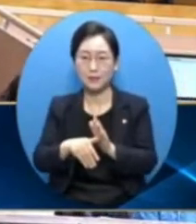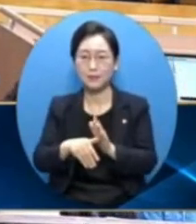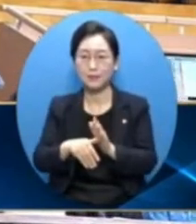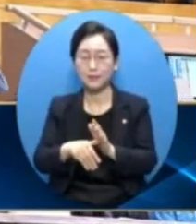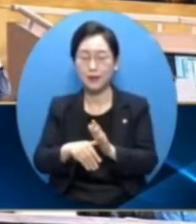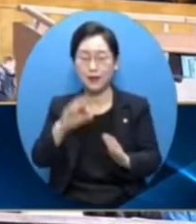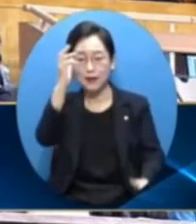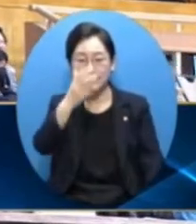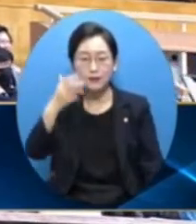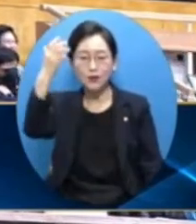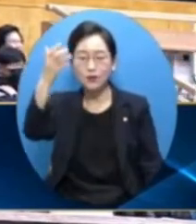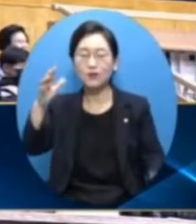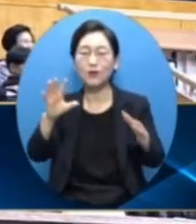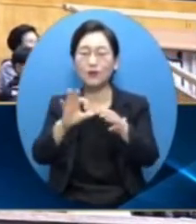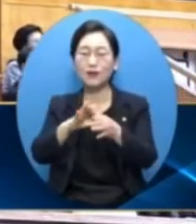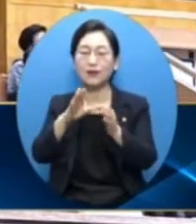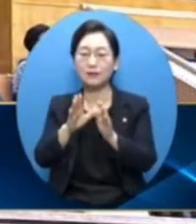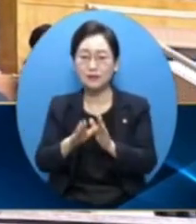성령의 시대.